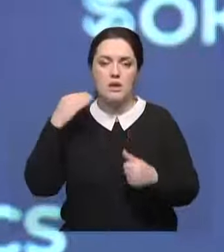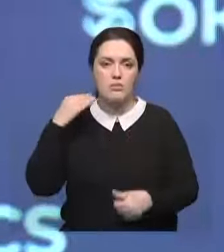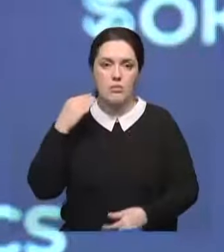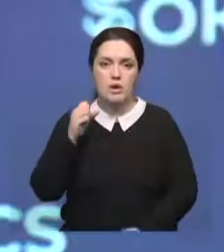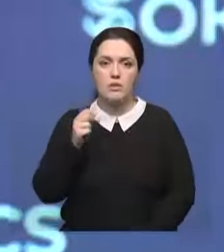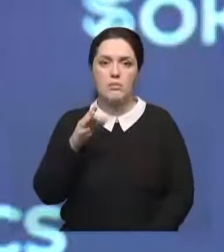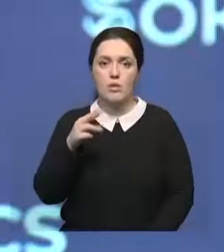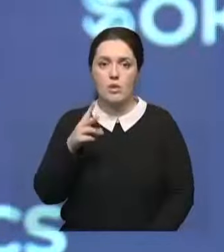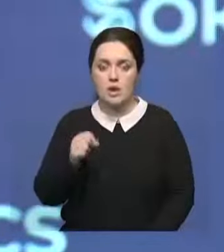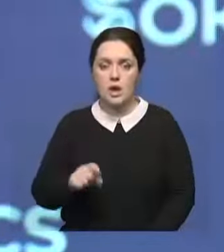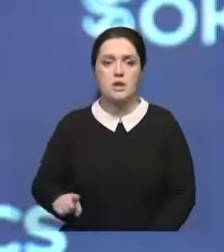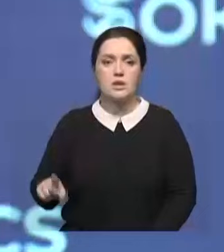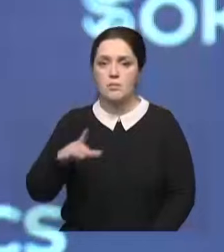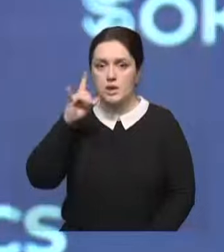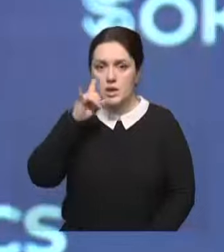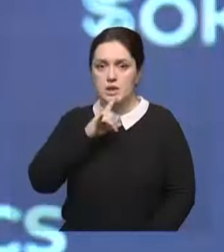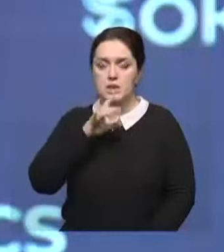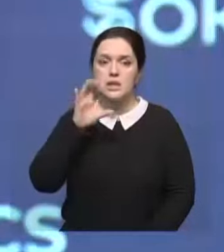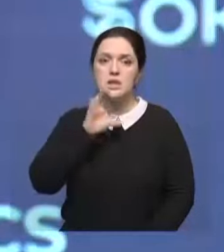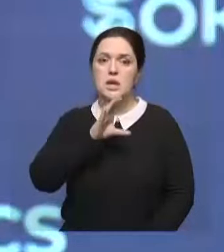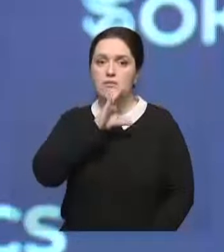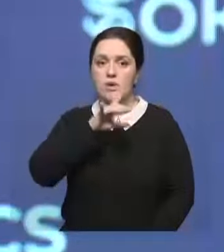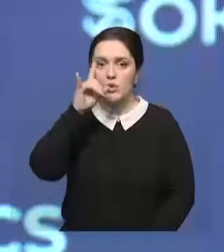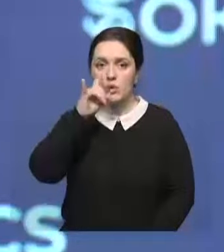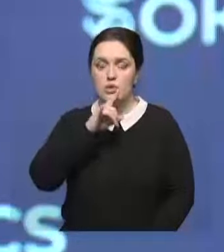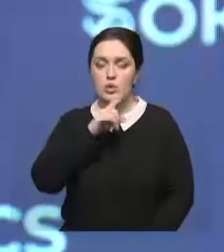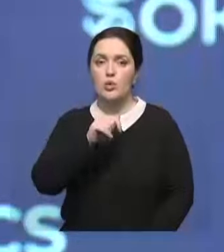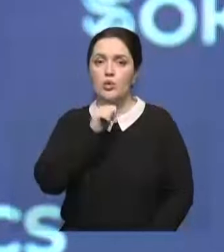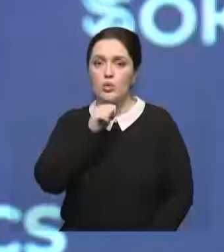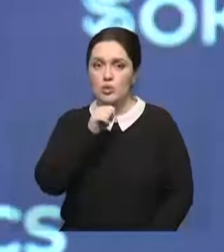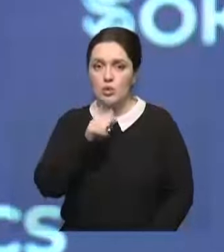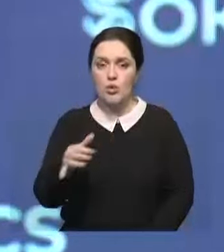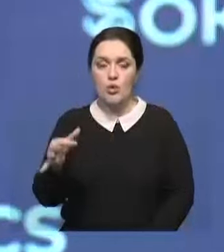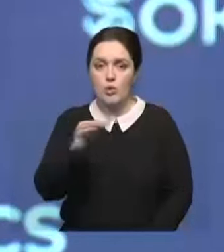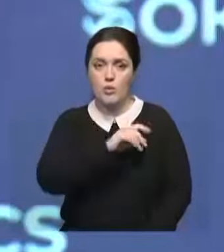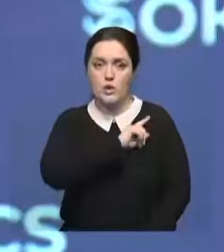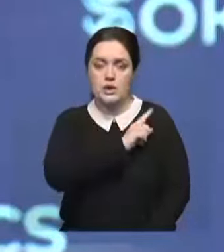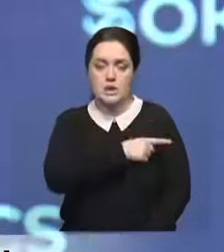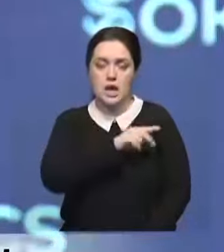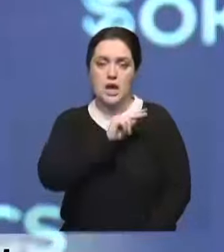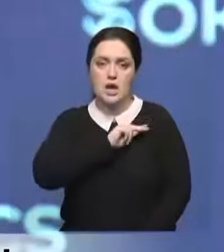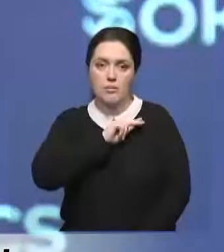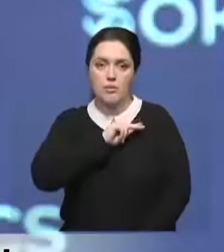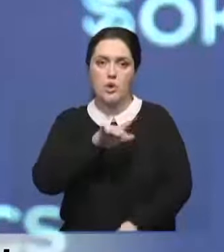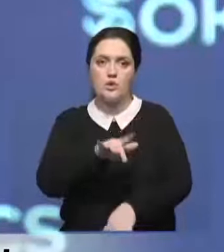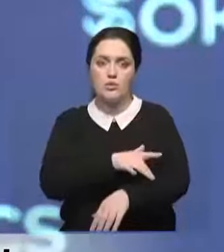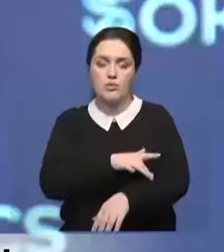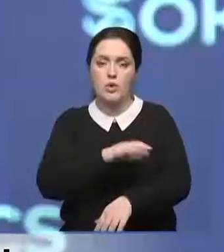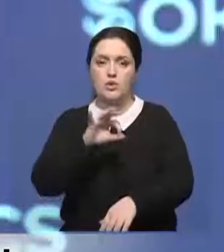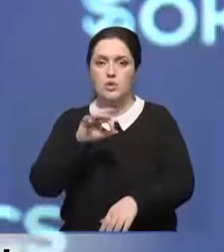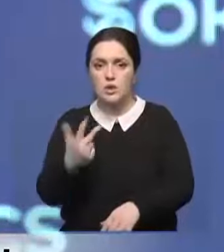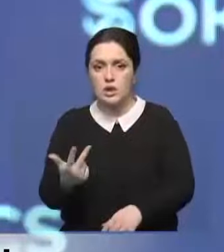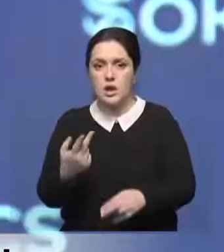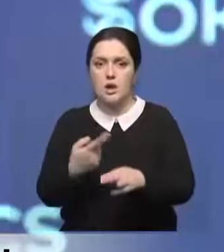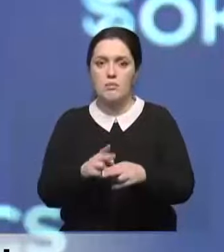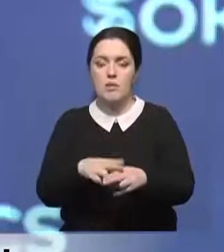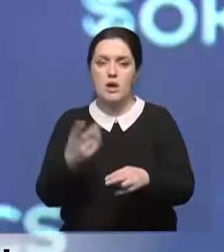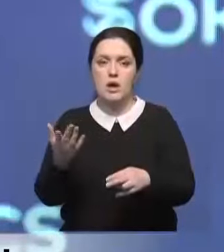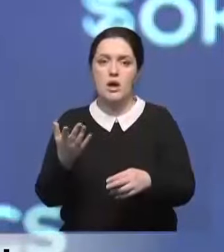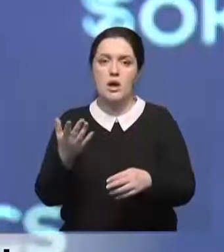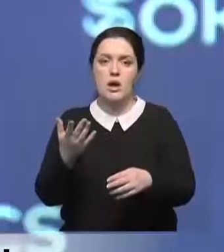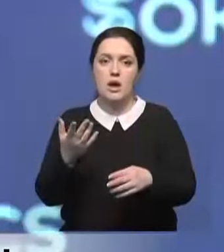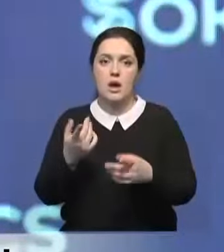Акмолинская, Западно-Казахстанская, Северо-Казахстанская, Костанайская области. Усилена работа служб скорой, медицинской помощи, приемных покоев, стационаров